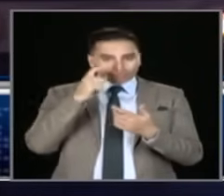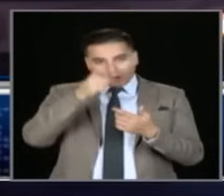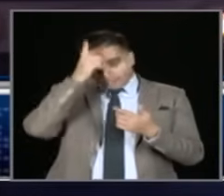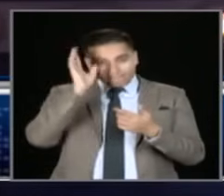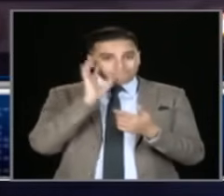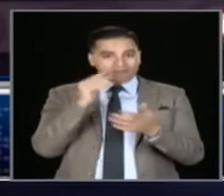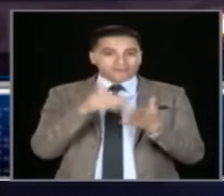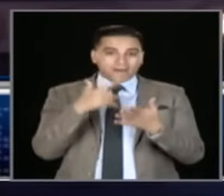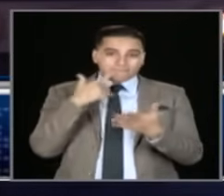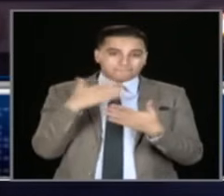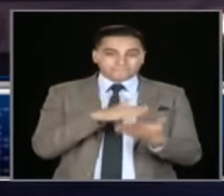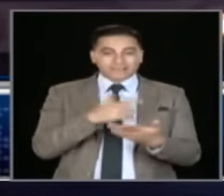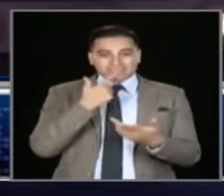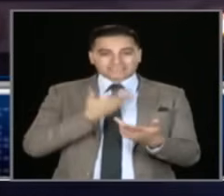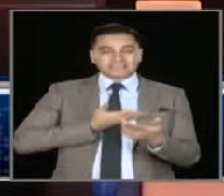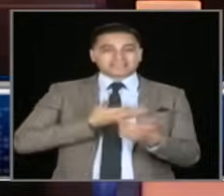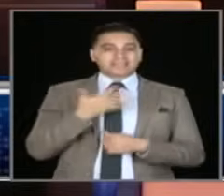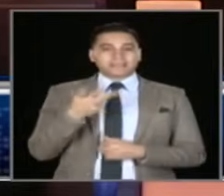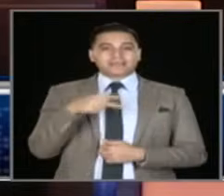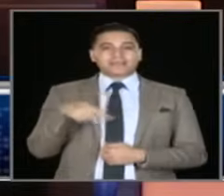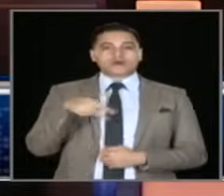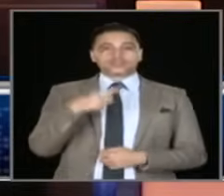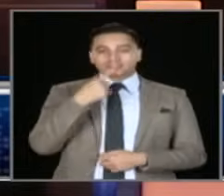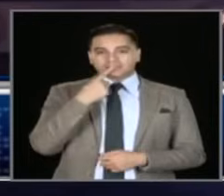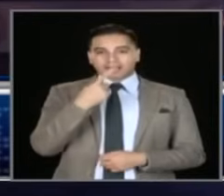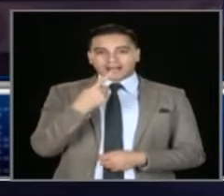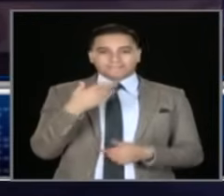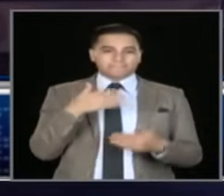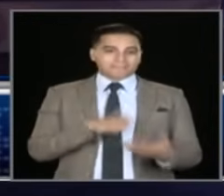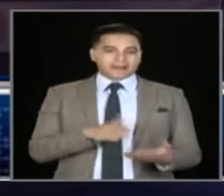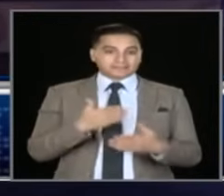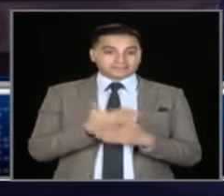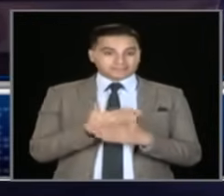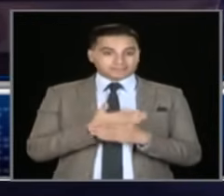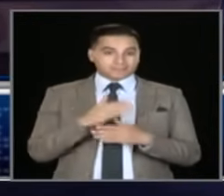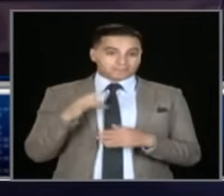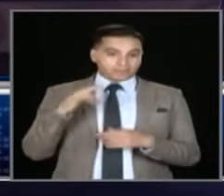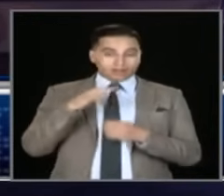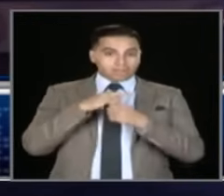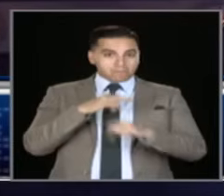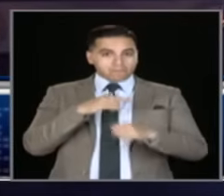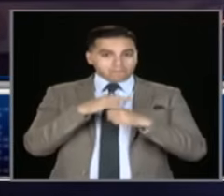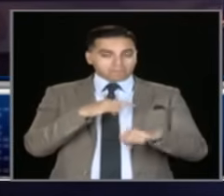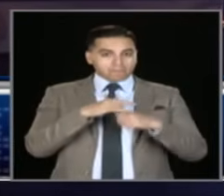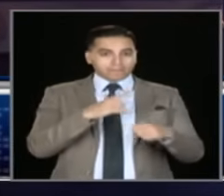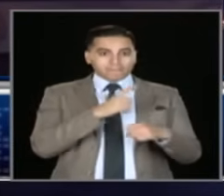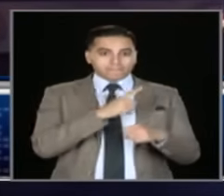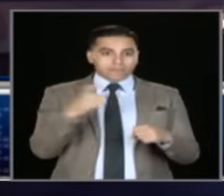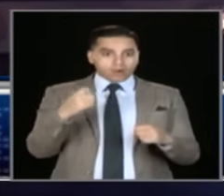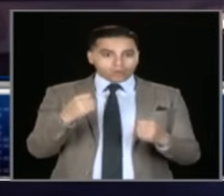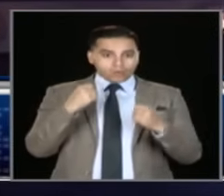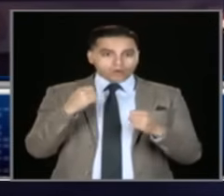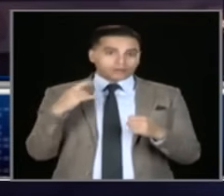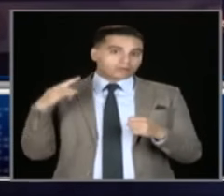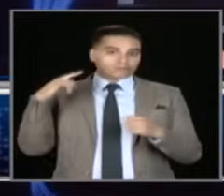اتوفى وعنده 28 سنة. لا هو سؤال صعب قوي. انا وبعدين يعني اتوفى في حادثة